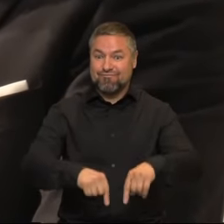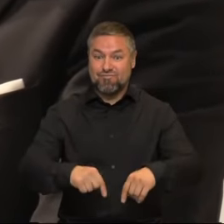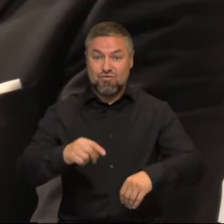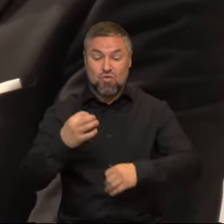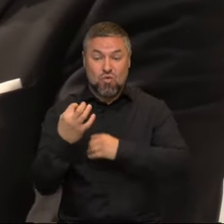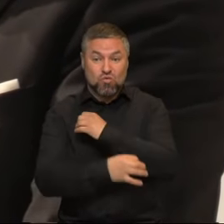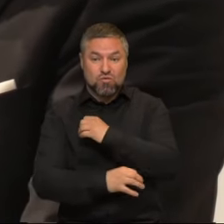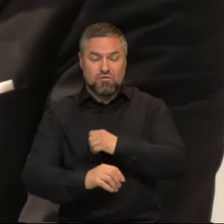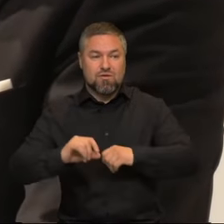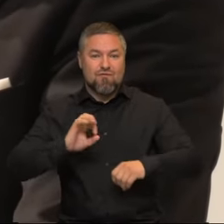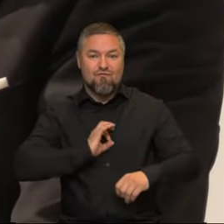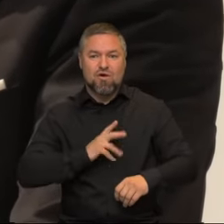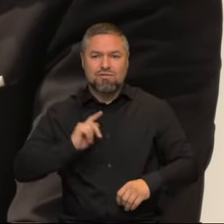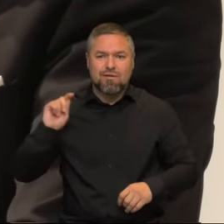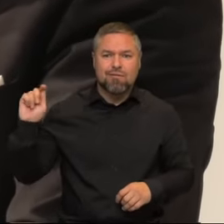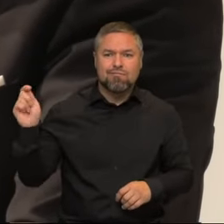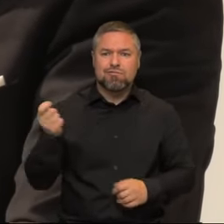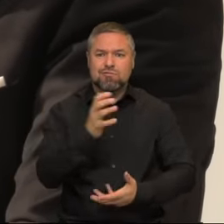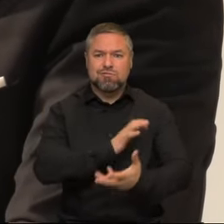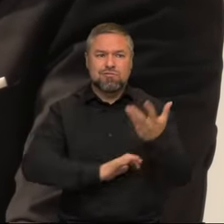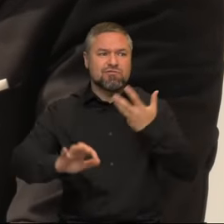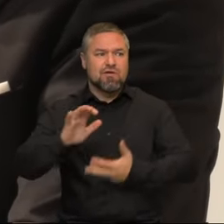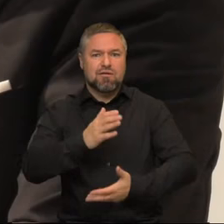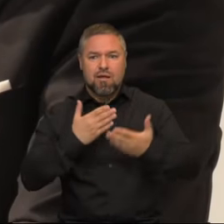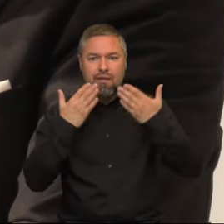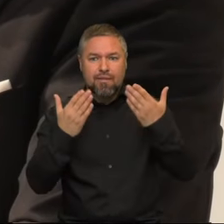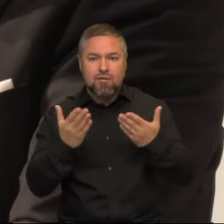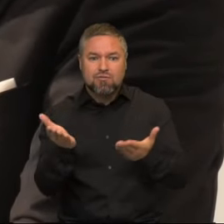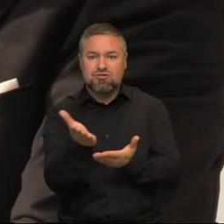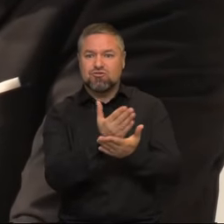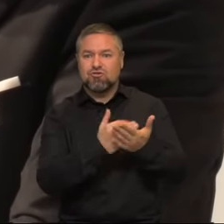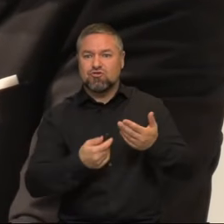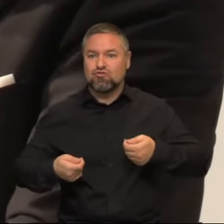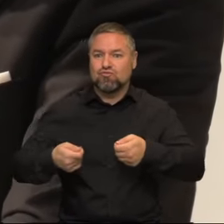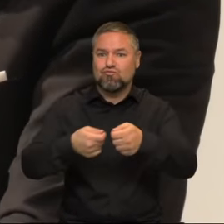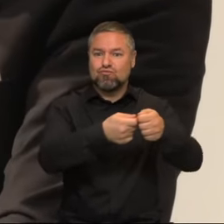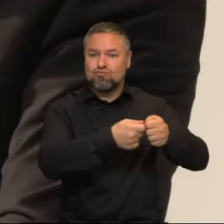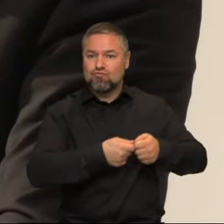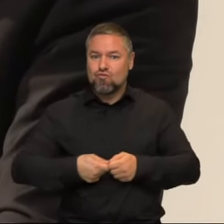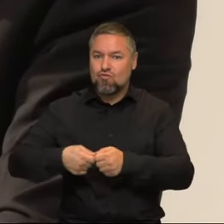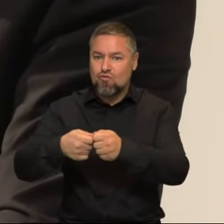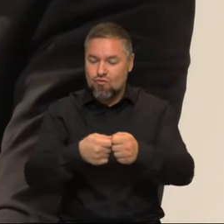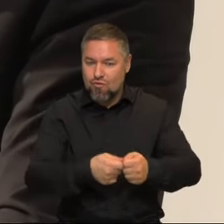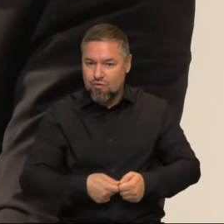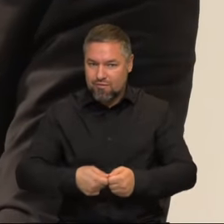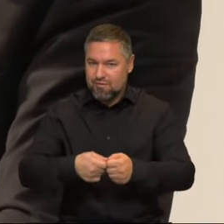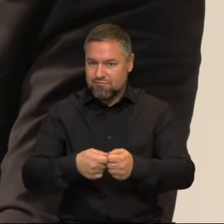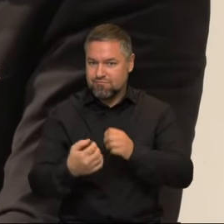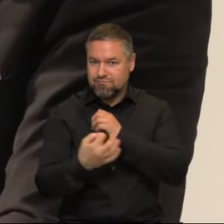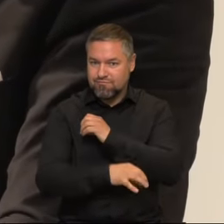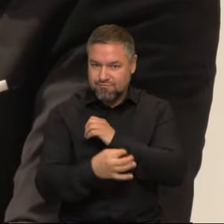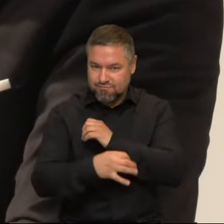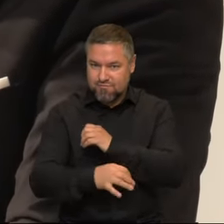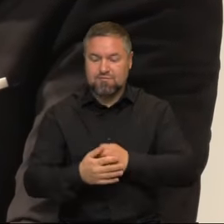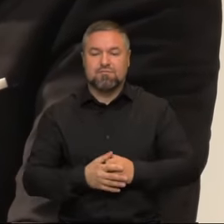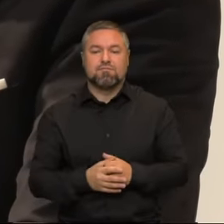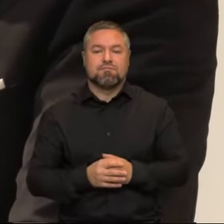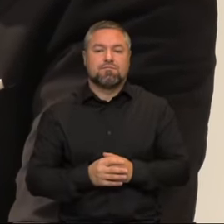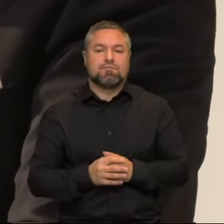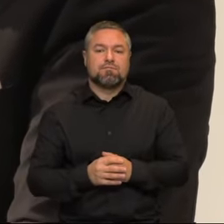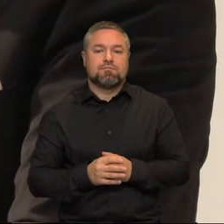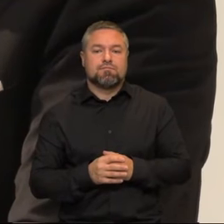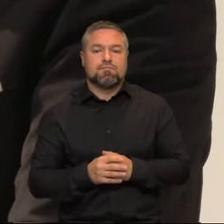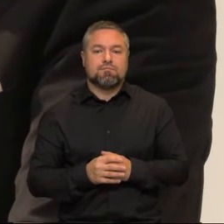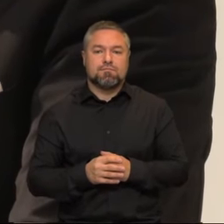i rozpoczynają swoją przygodę ze światem nauki, stając się częścią wspólnoty akademickiej. Gaude Amus